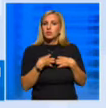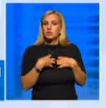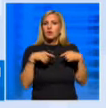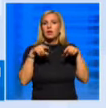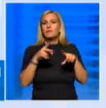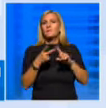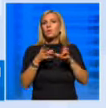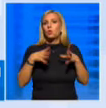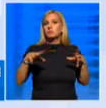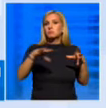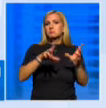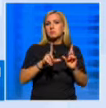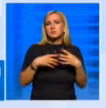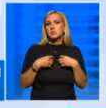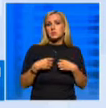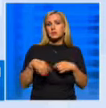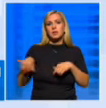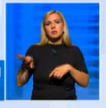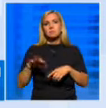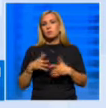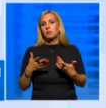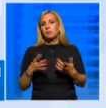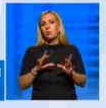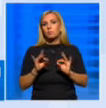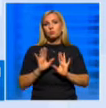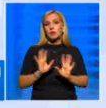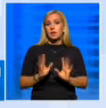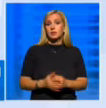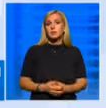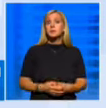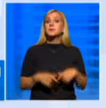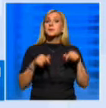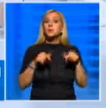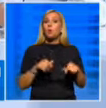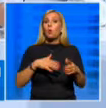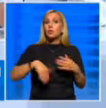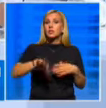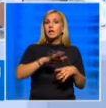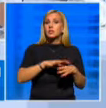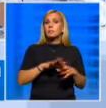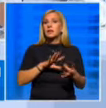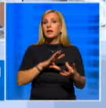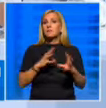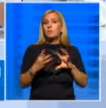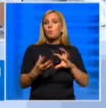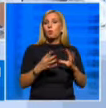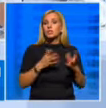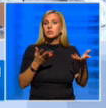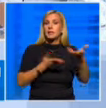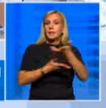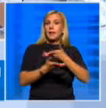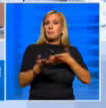по-скоро без притеснение и едни хора по средата, около които ще се провежда някакъв вид политически дебат,